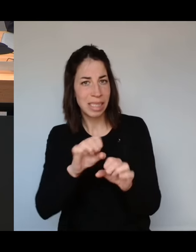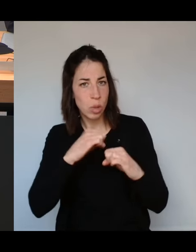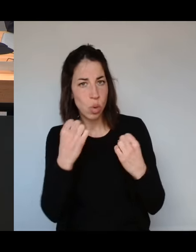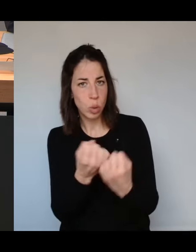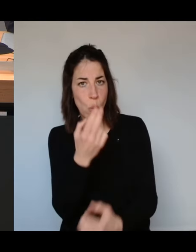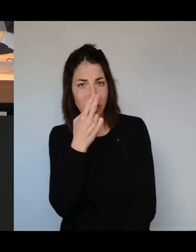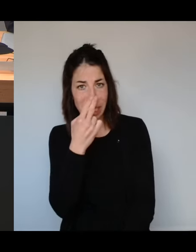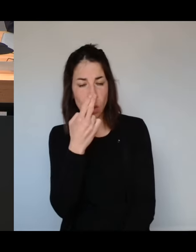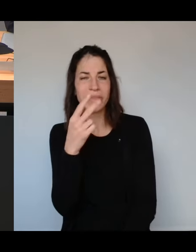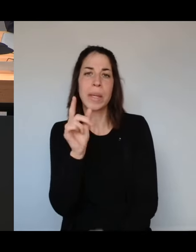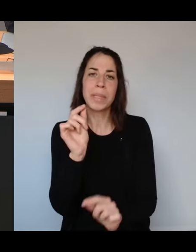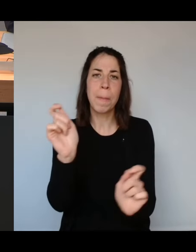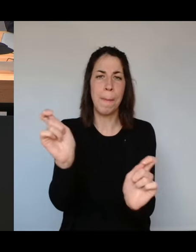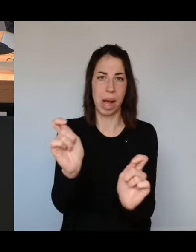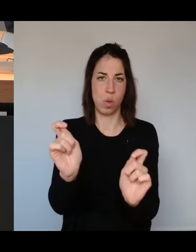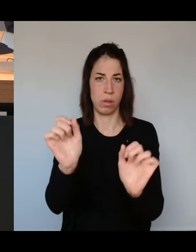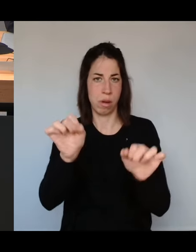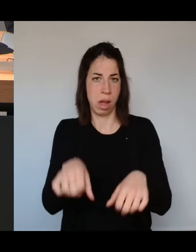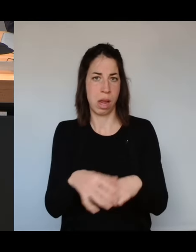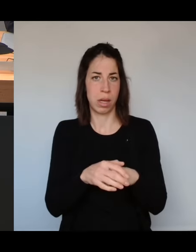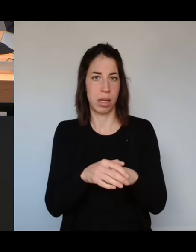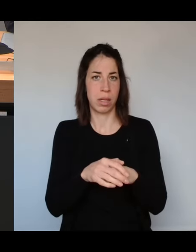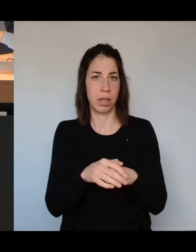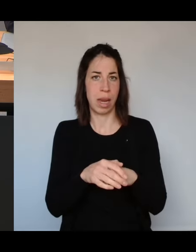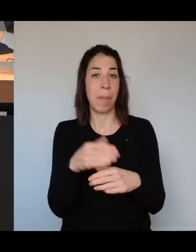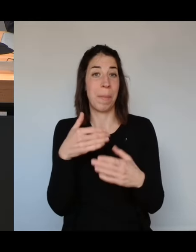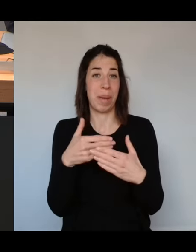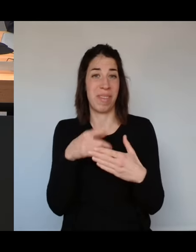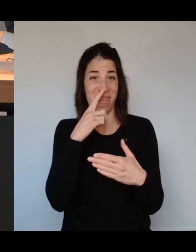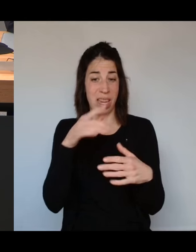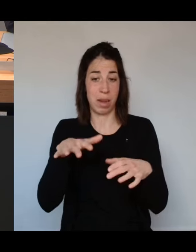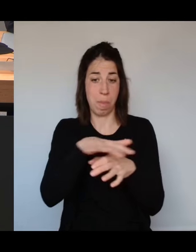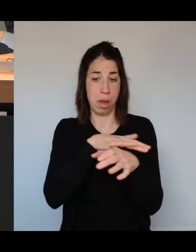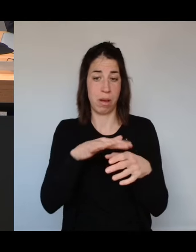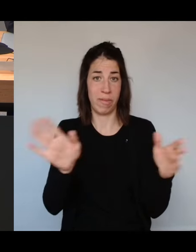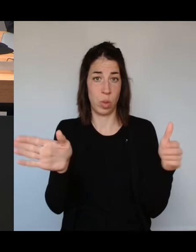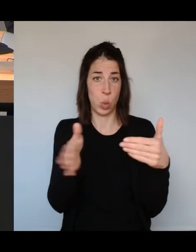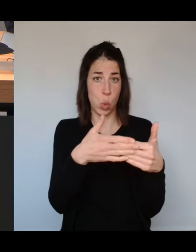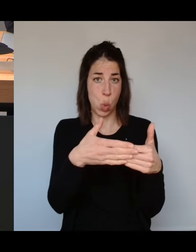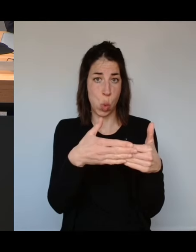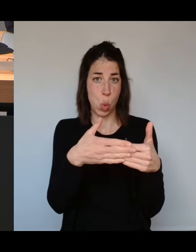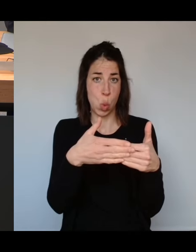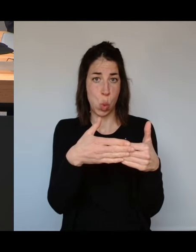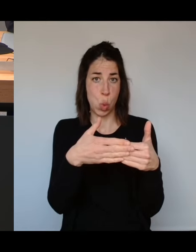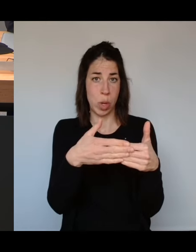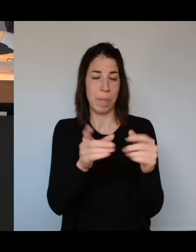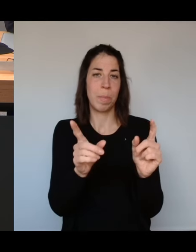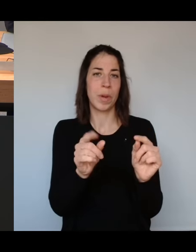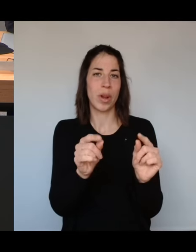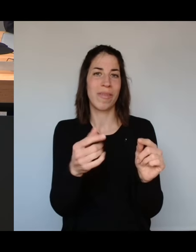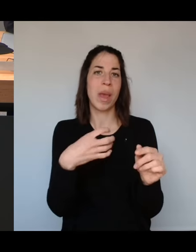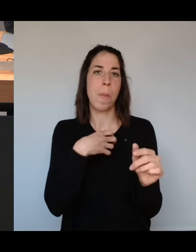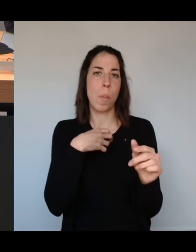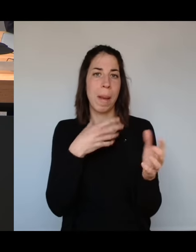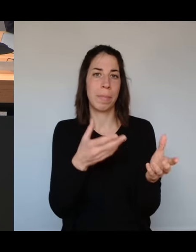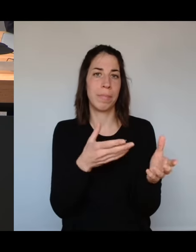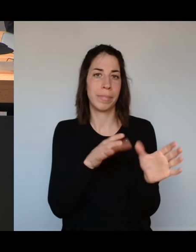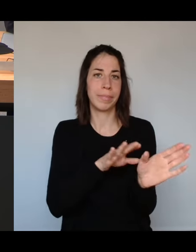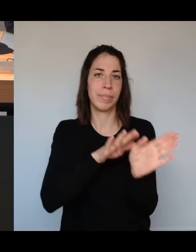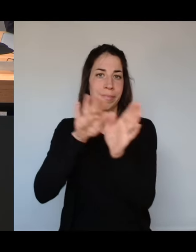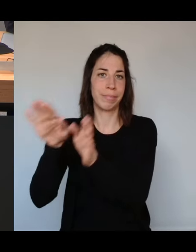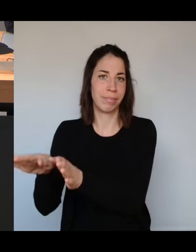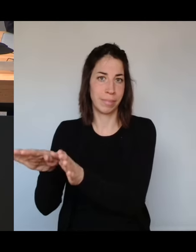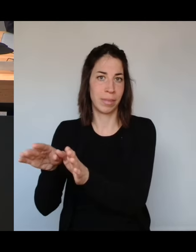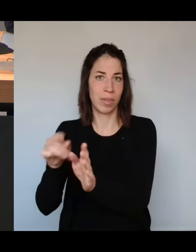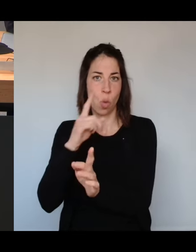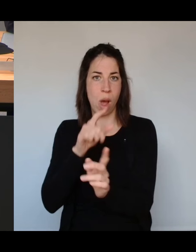zu, ist es gleichzeitig auch eine Verdrängung. Wir müssen aber das Problem tatsächlich erstmal in Bewegung bringen, um es bearbeiten zu können.